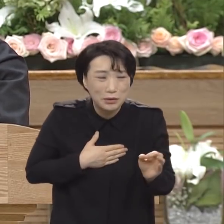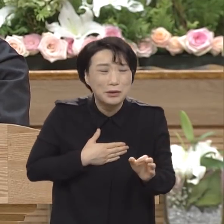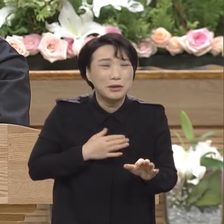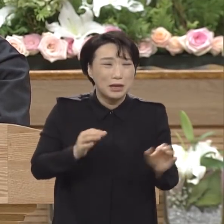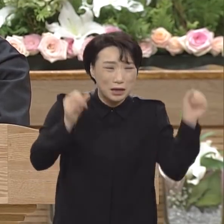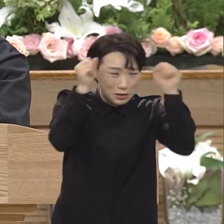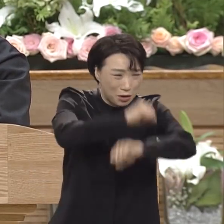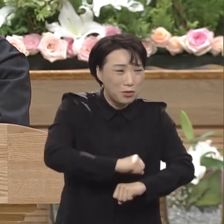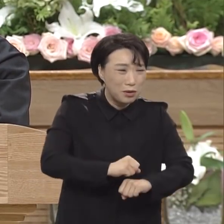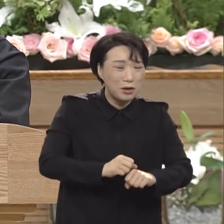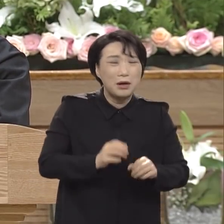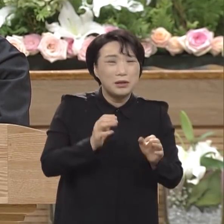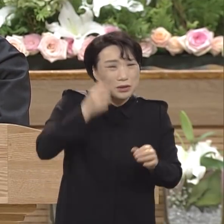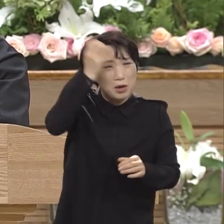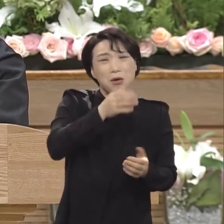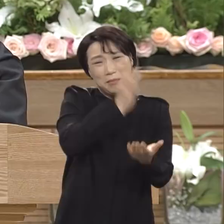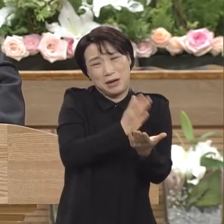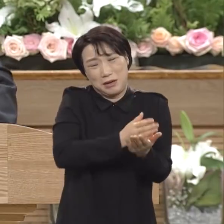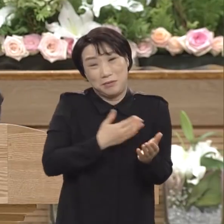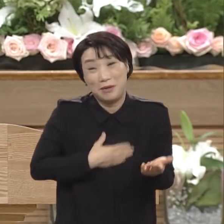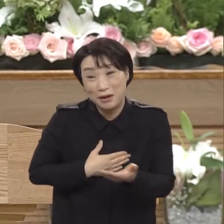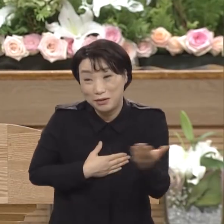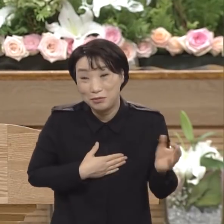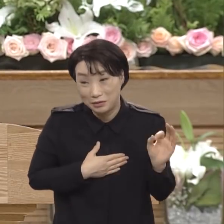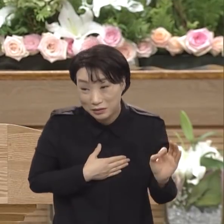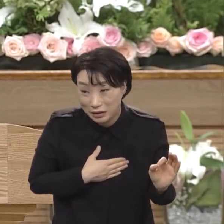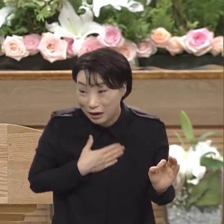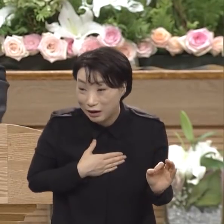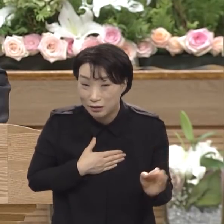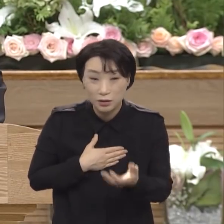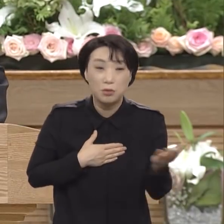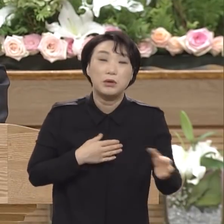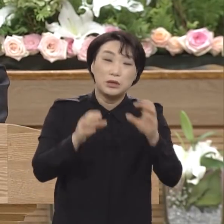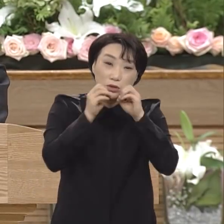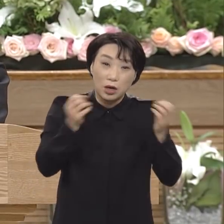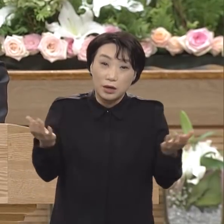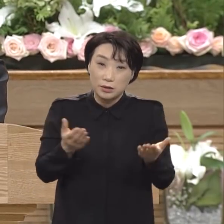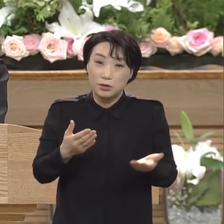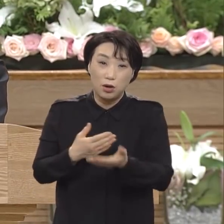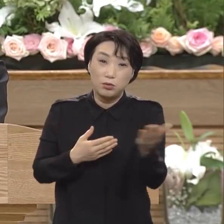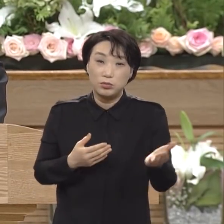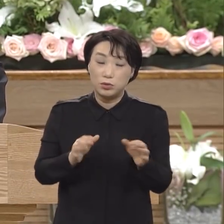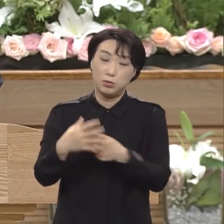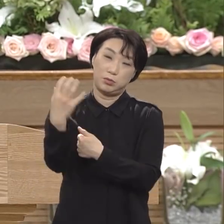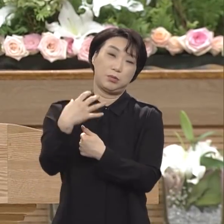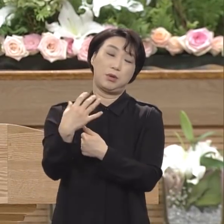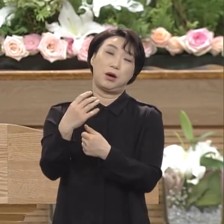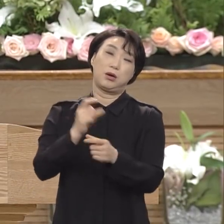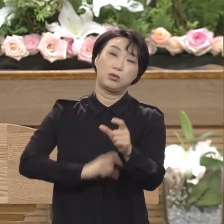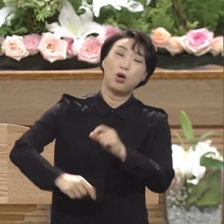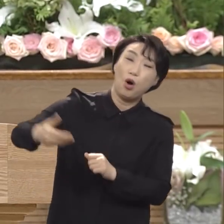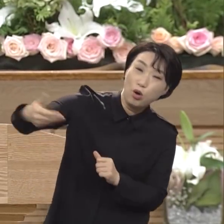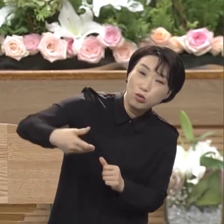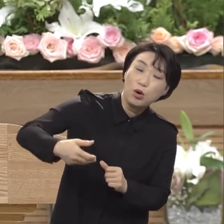영원히 멸망하지 말라고, 예, 전하는 일에 핍박을